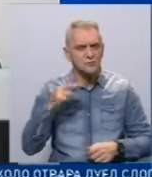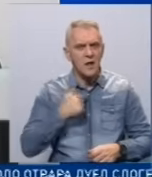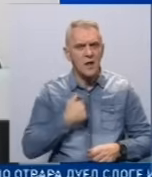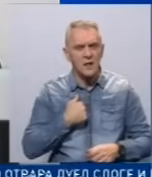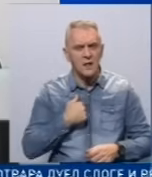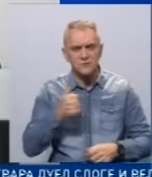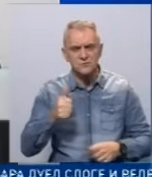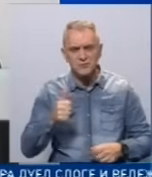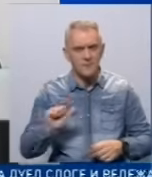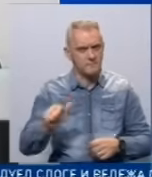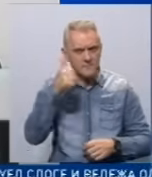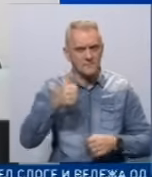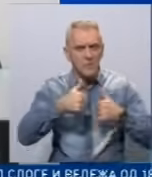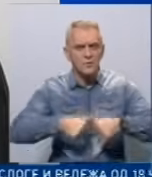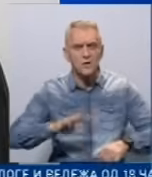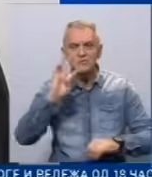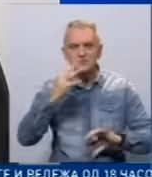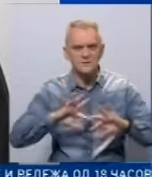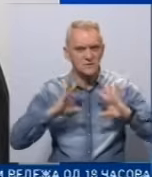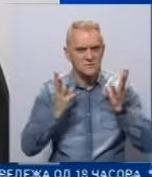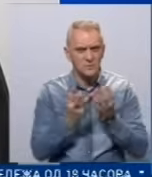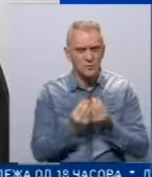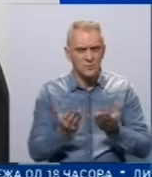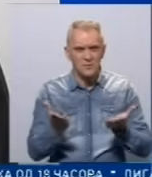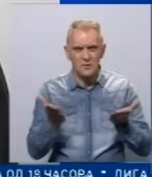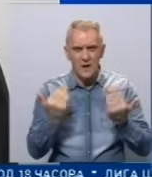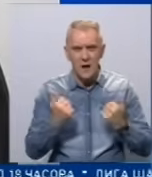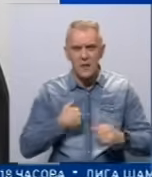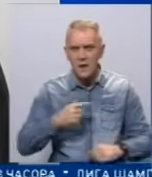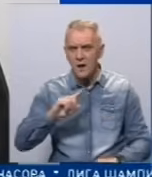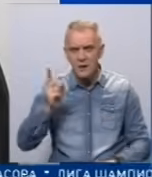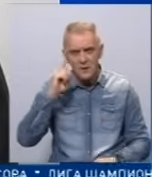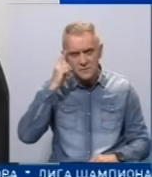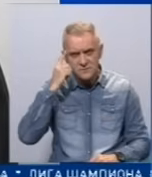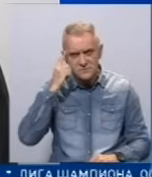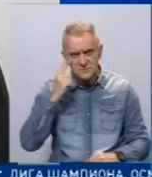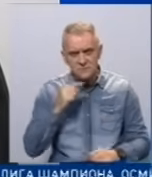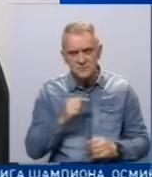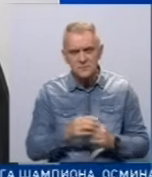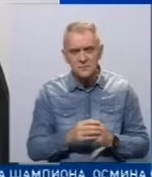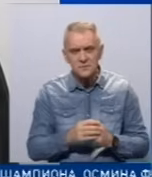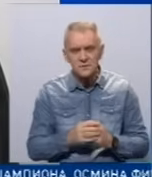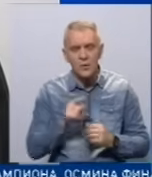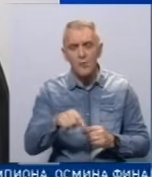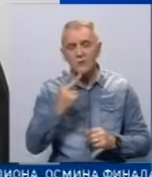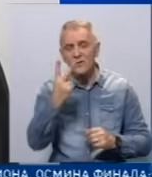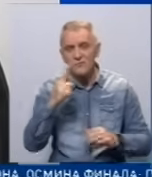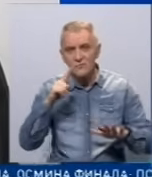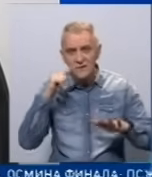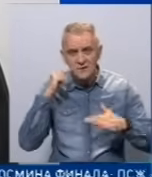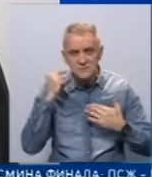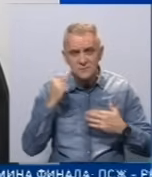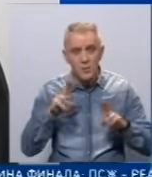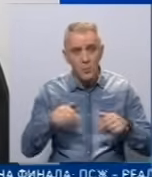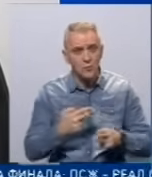iz 14 ključnih prioriteta. Međutim, ne mislim da je moguće u ovom roku od neke naredne dvije sedmice